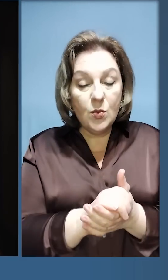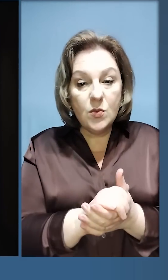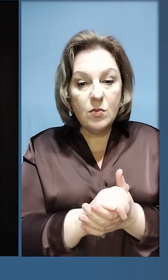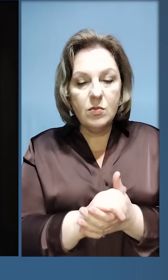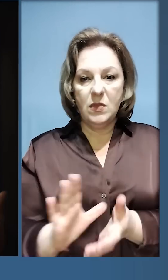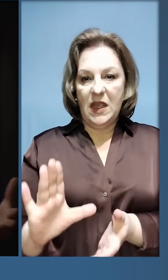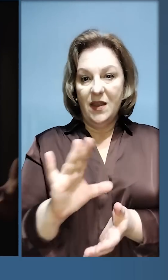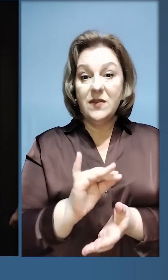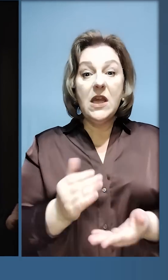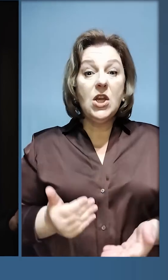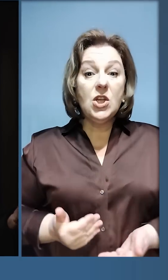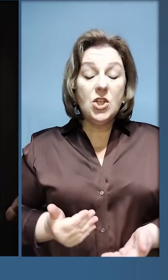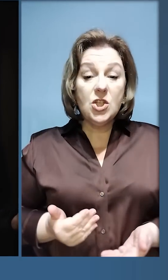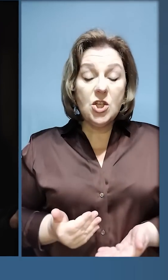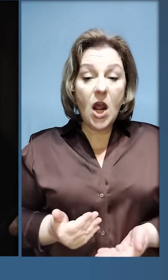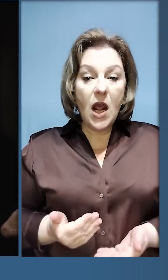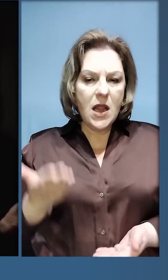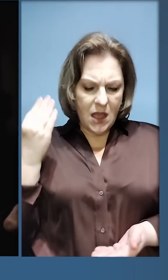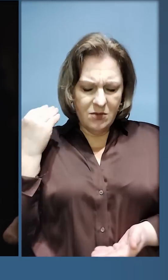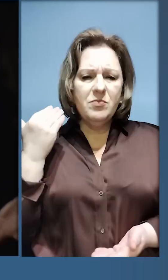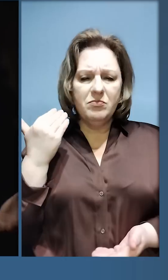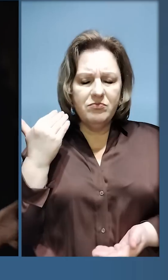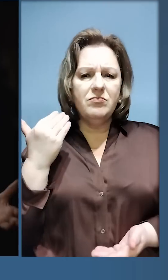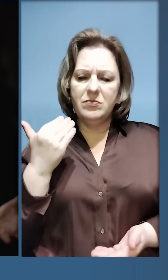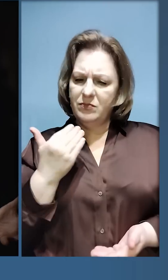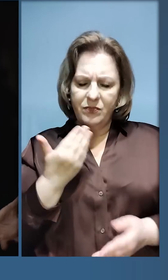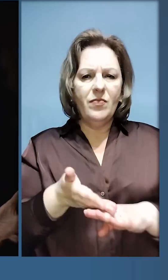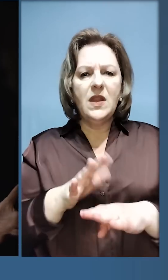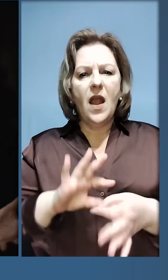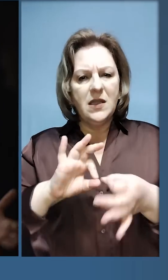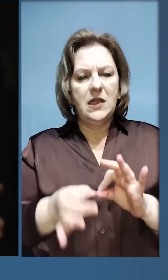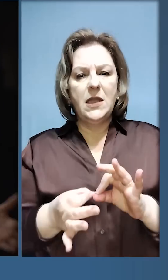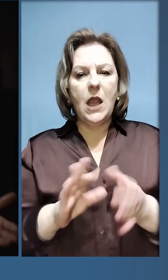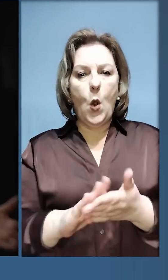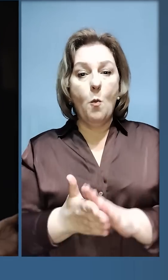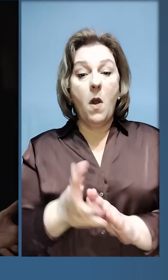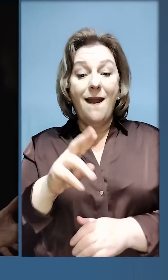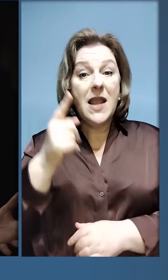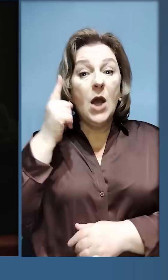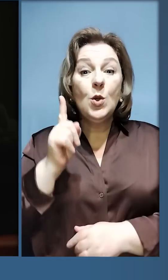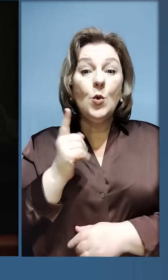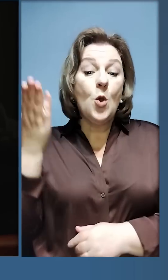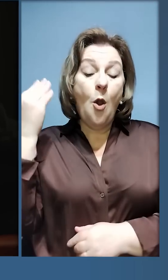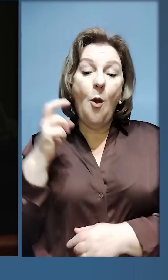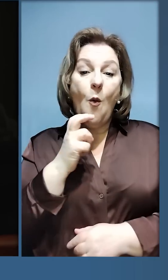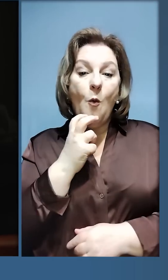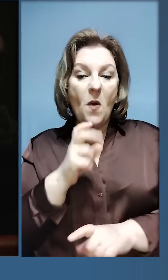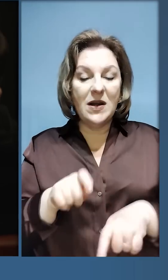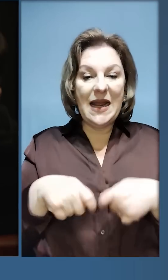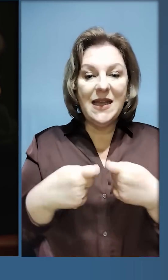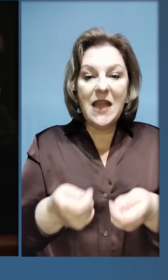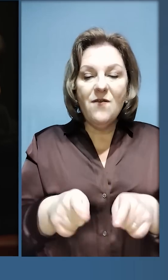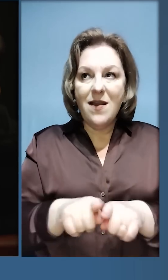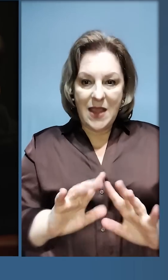Союзу всі жили в достатньо непростих умовах. І я думаю, що гумор